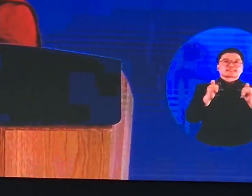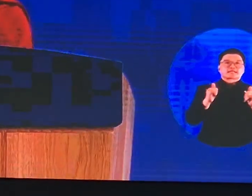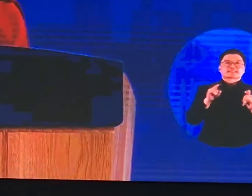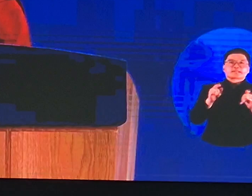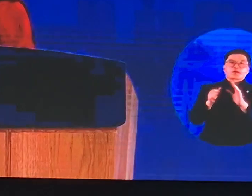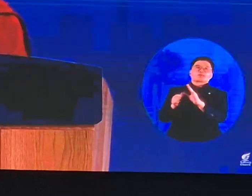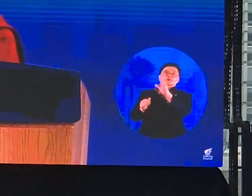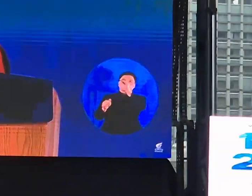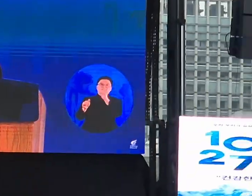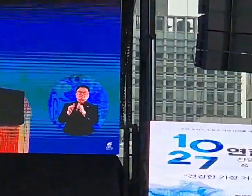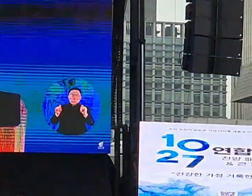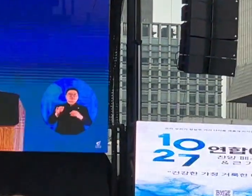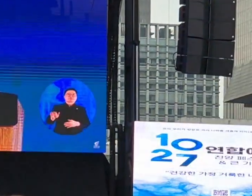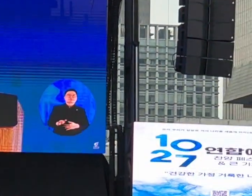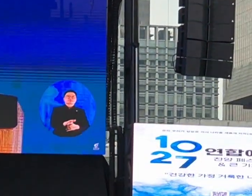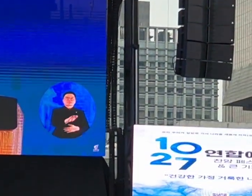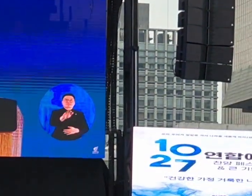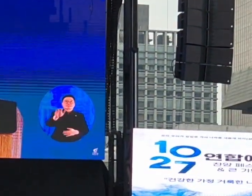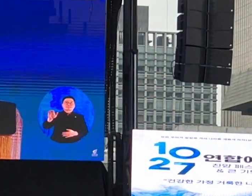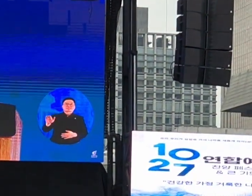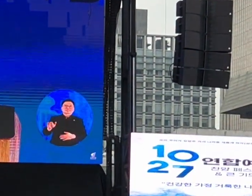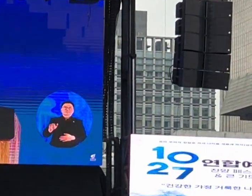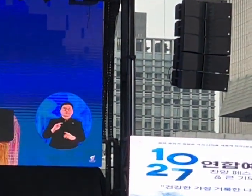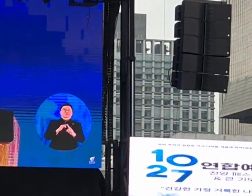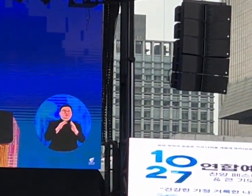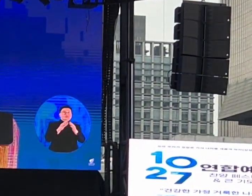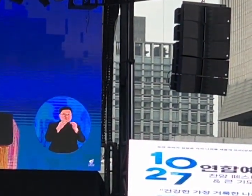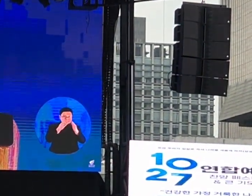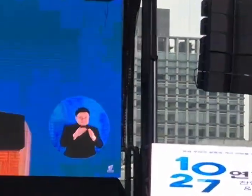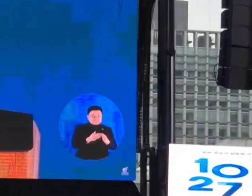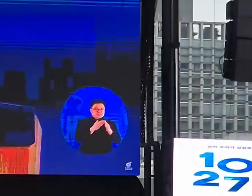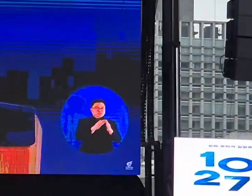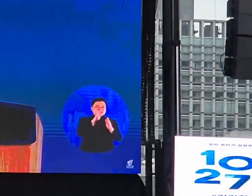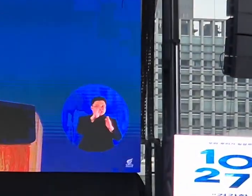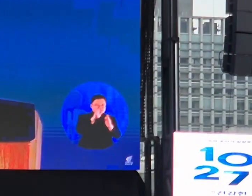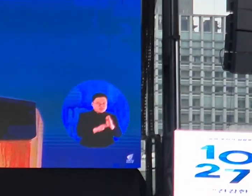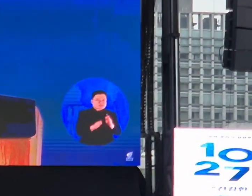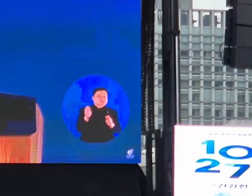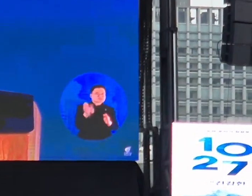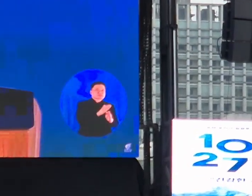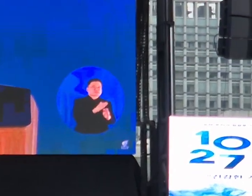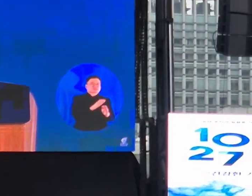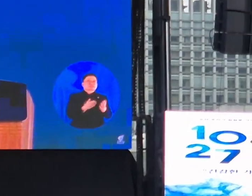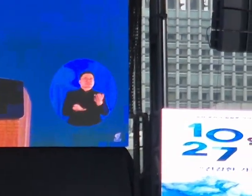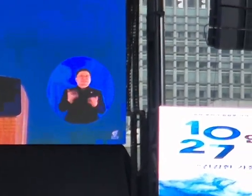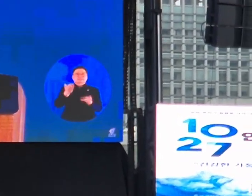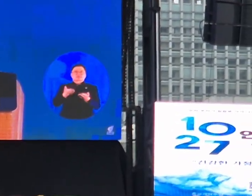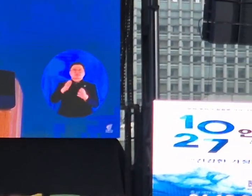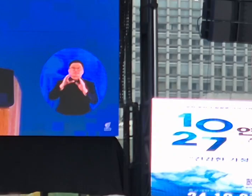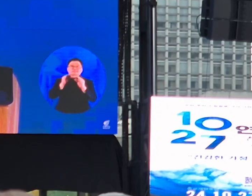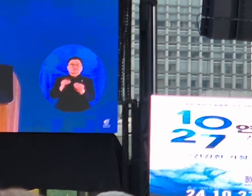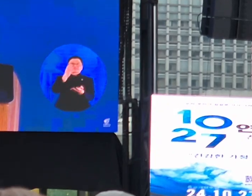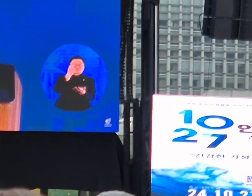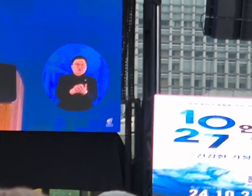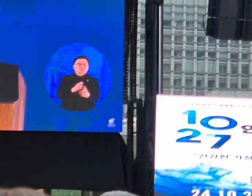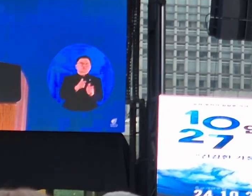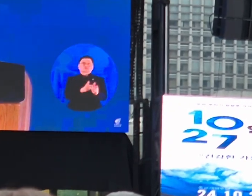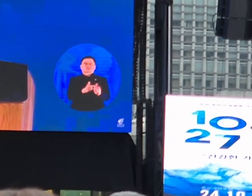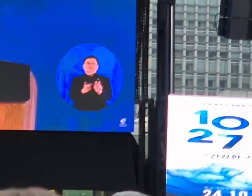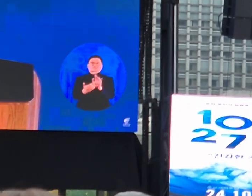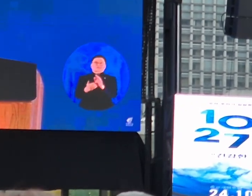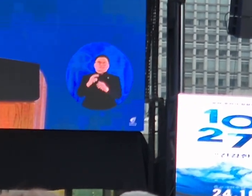말합니다. 우리들 교회가 개척부터 차별금지법과 동성애를 막아달라고 20년을